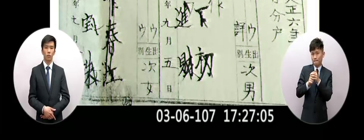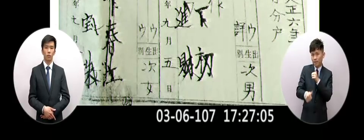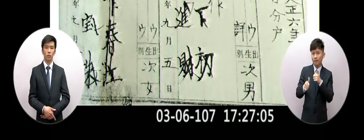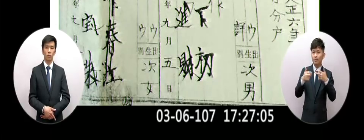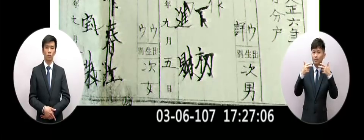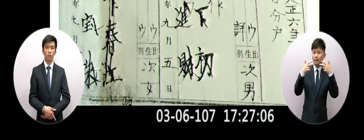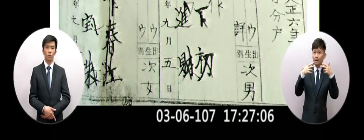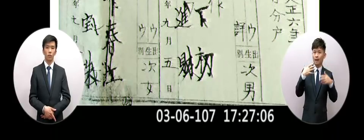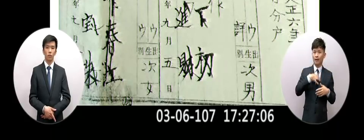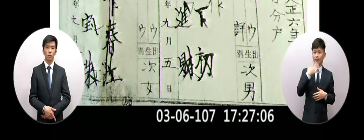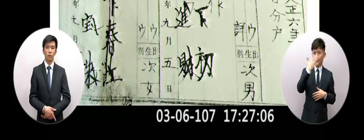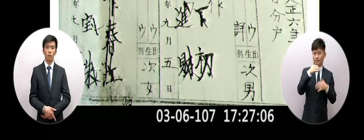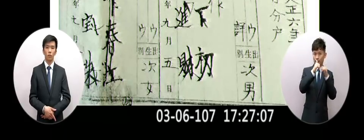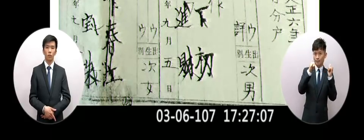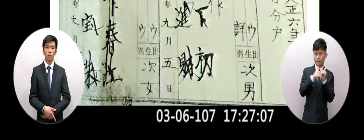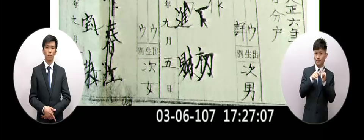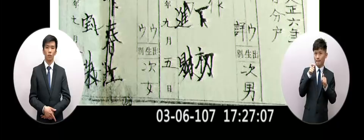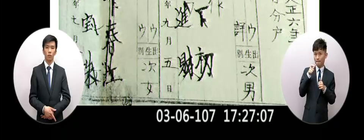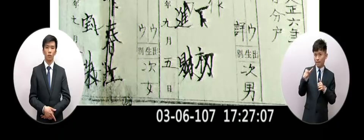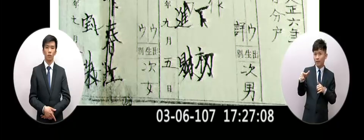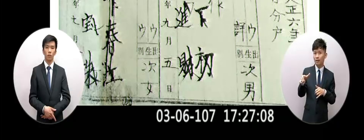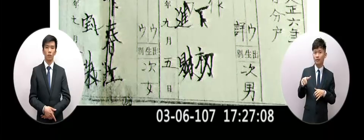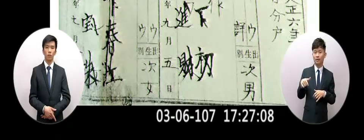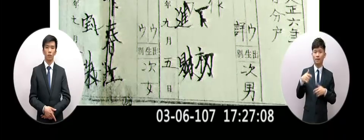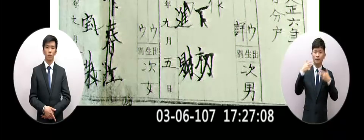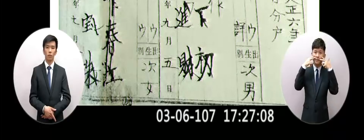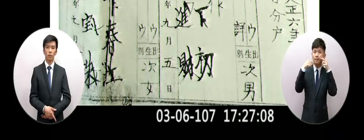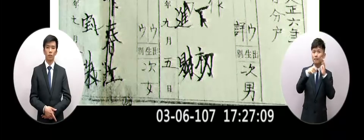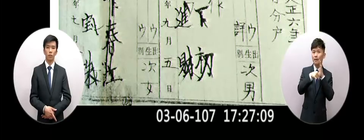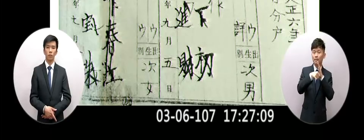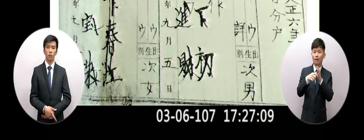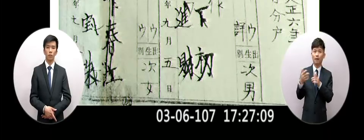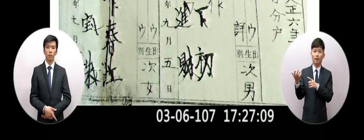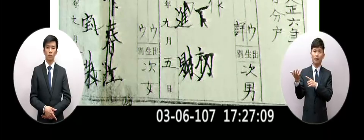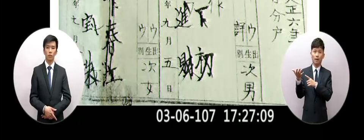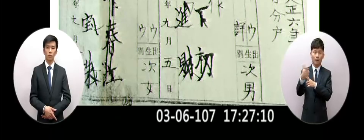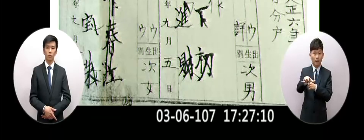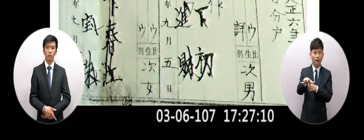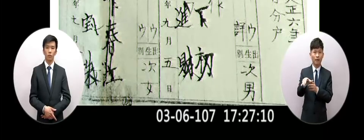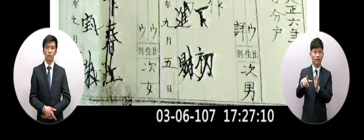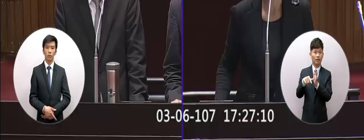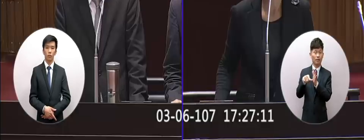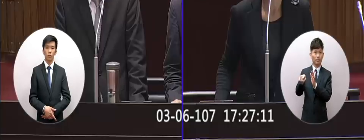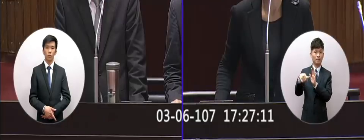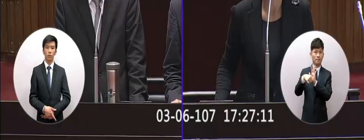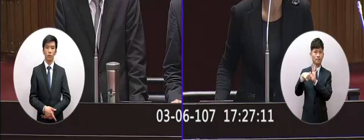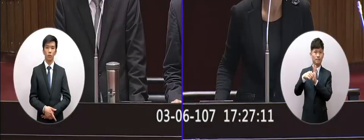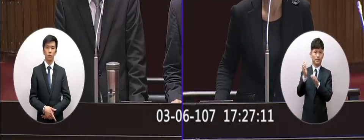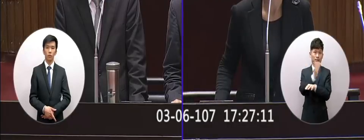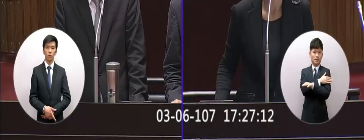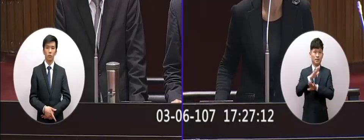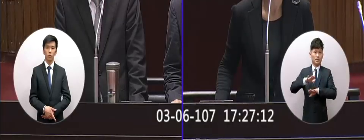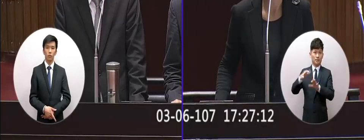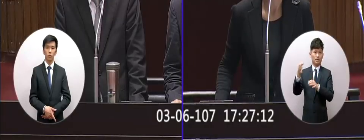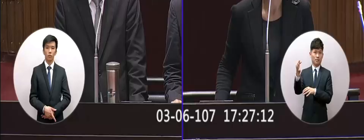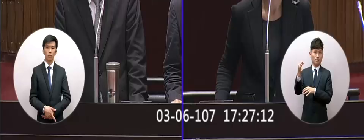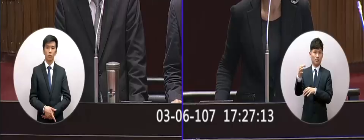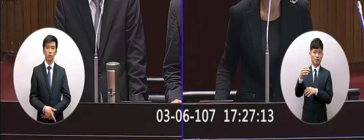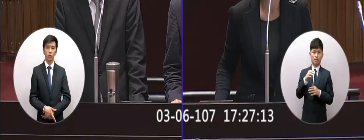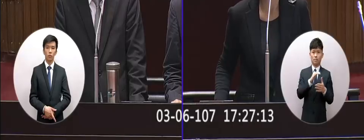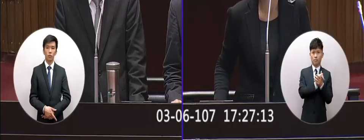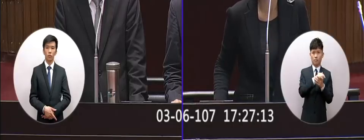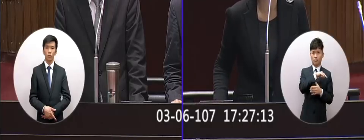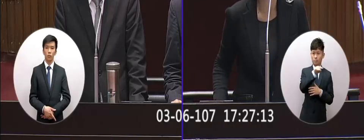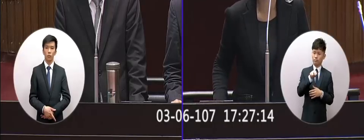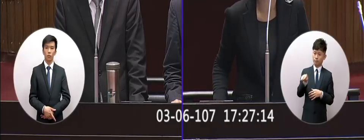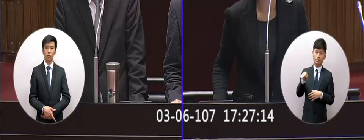人阿美族的人知道他叫扎瓦斯，死掉的那一天他叫陈进才，他的朋友不认识他。